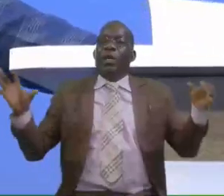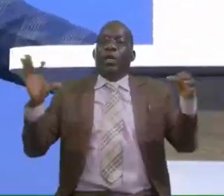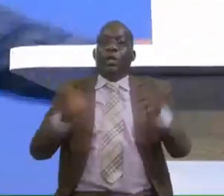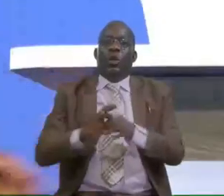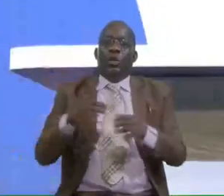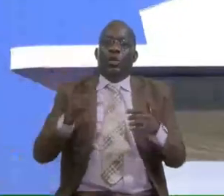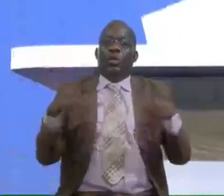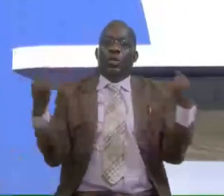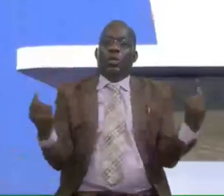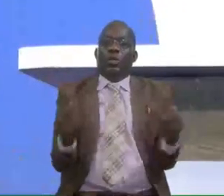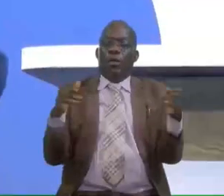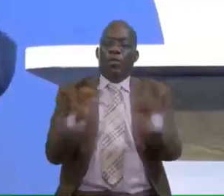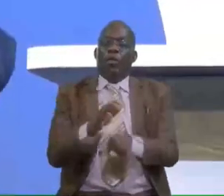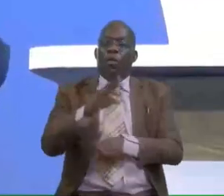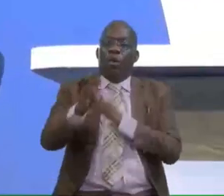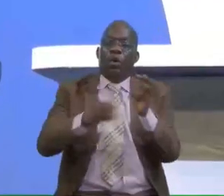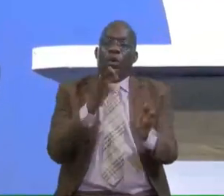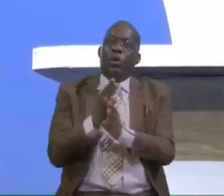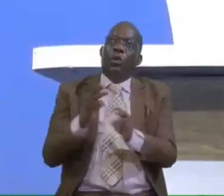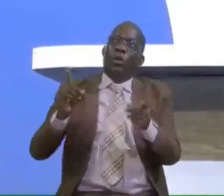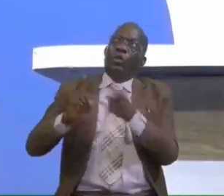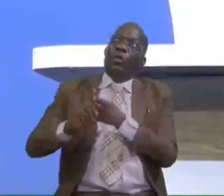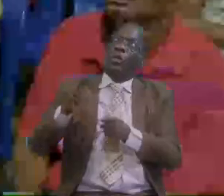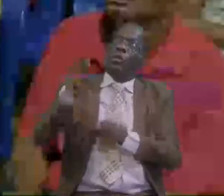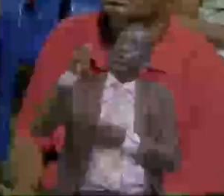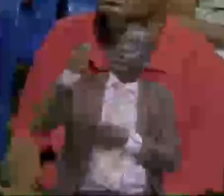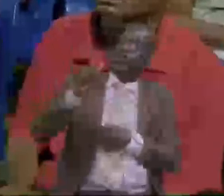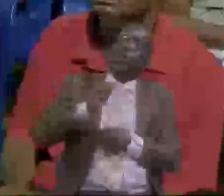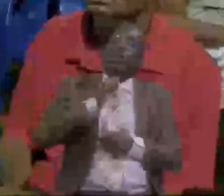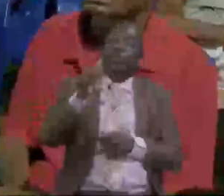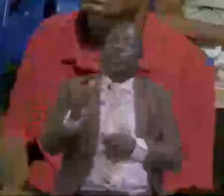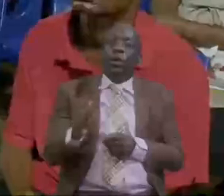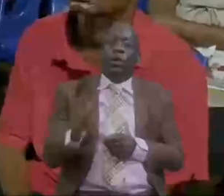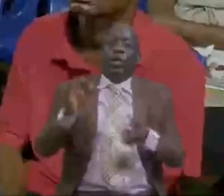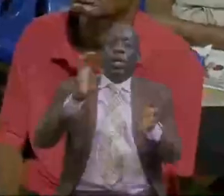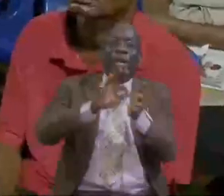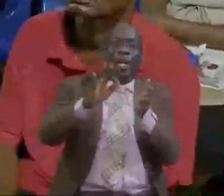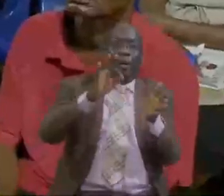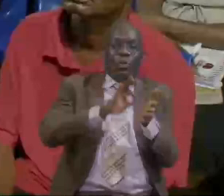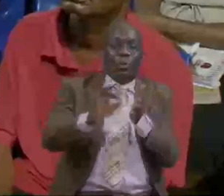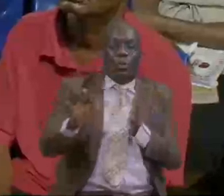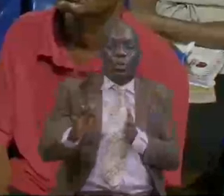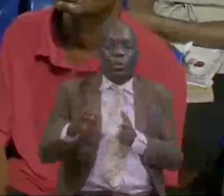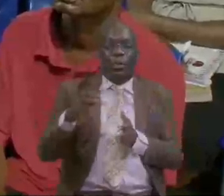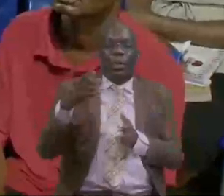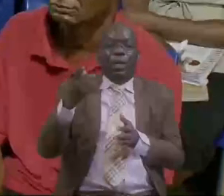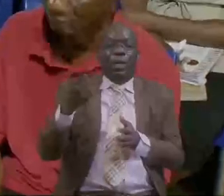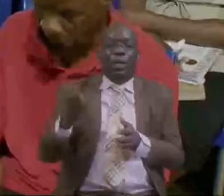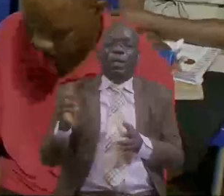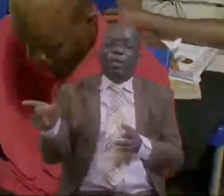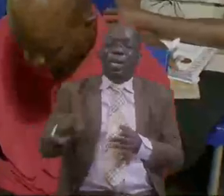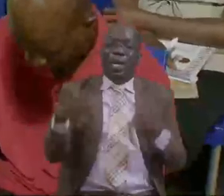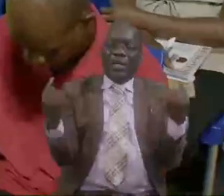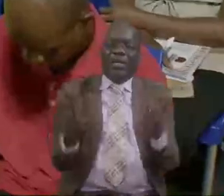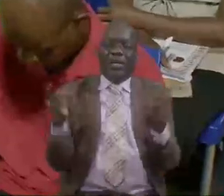réconciliant le monde avec lui-même en n'imputant point aux hommes leurs offenses.